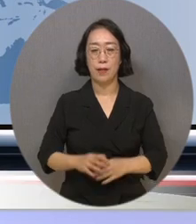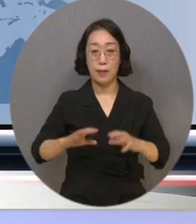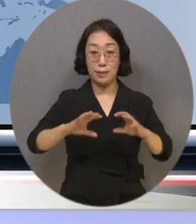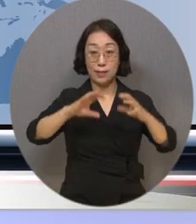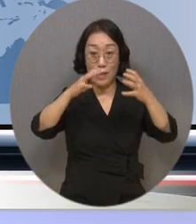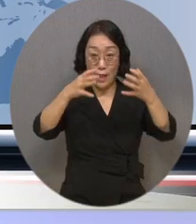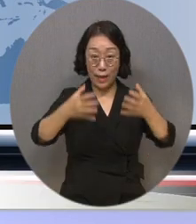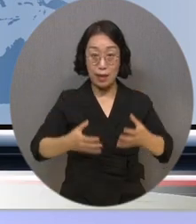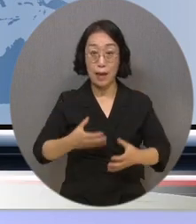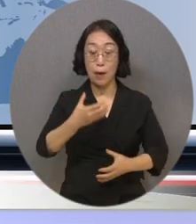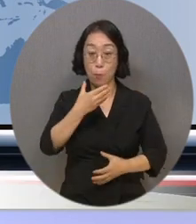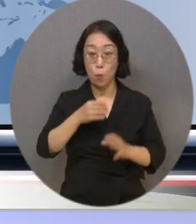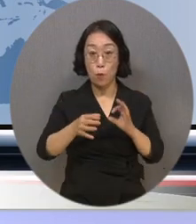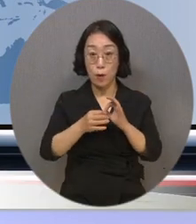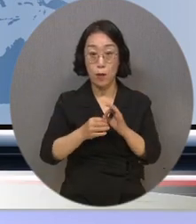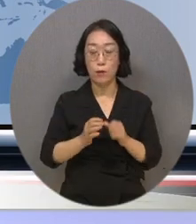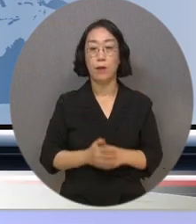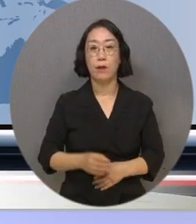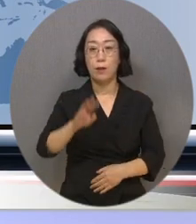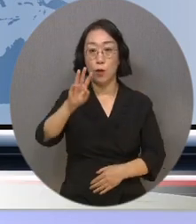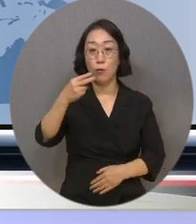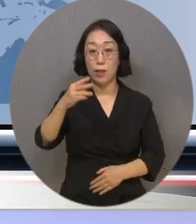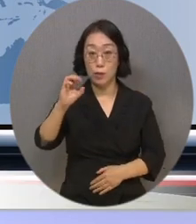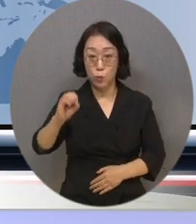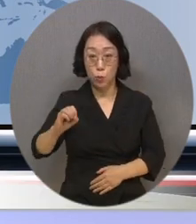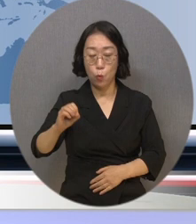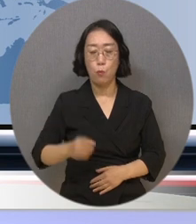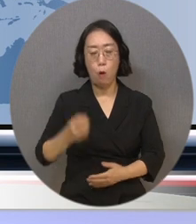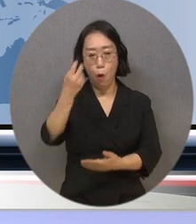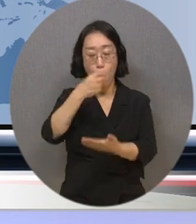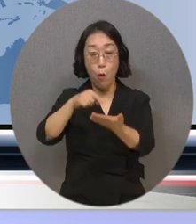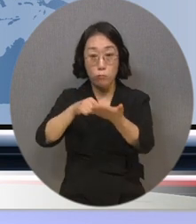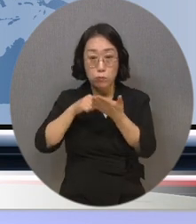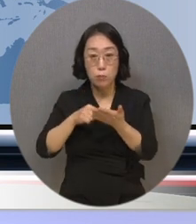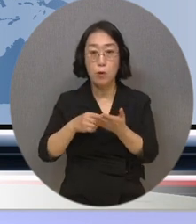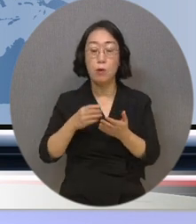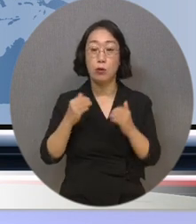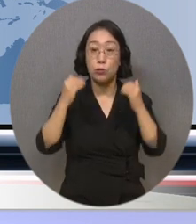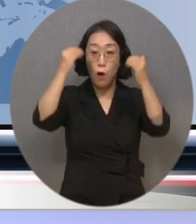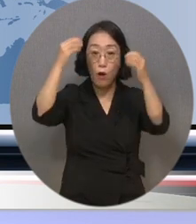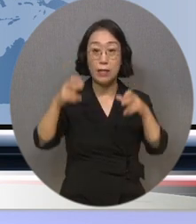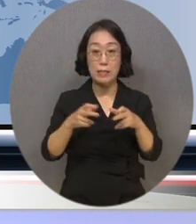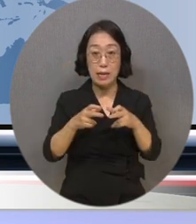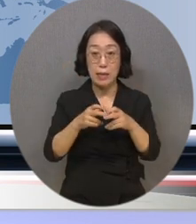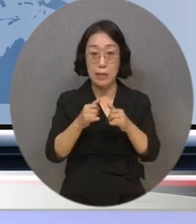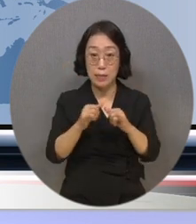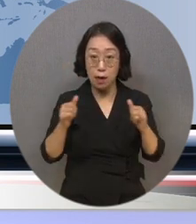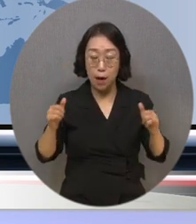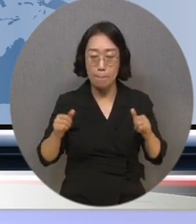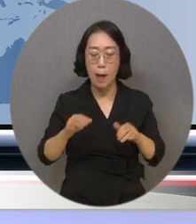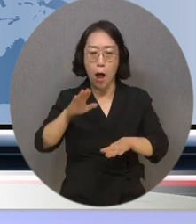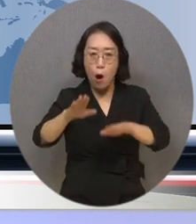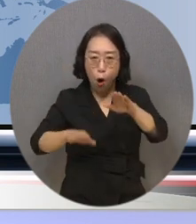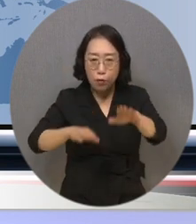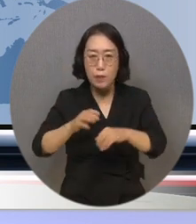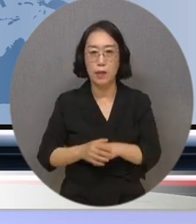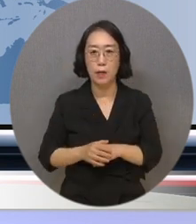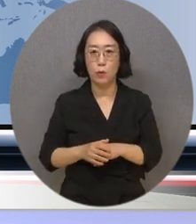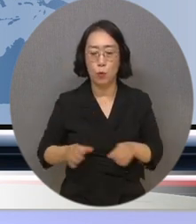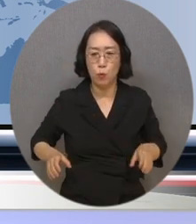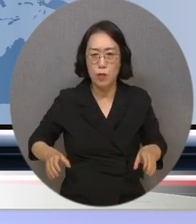세계보건기구에 따르면 질병 없는 건강한 삶을 위해 성인 장애인 기준 빠르게 걷기나 휠체어 밀기 등